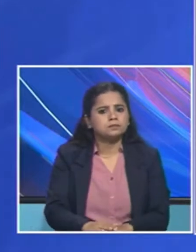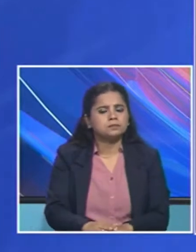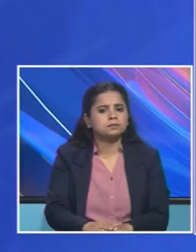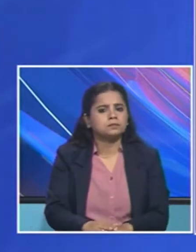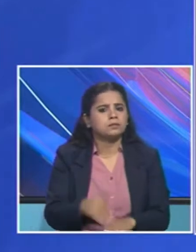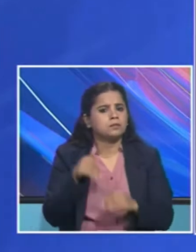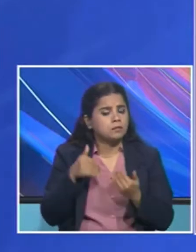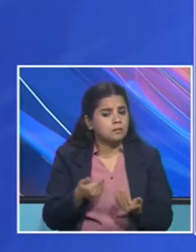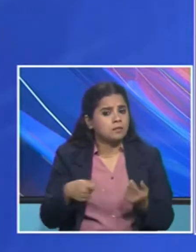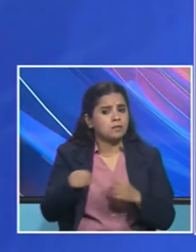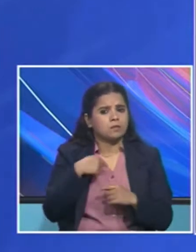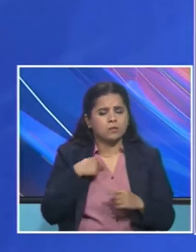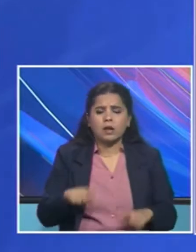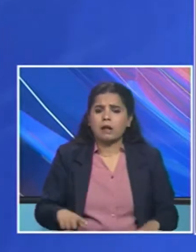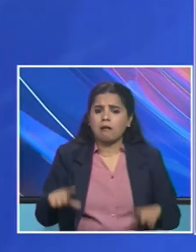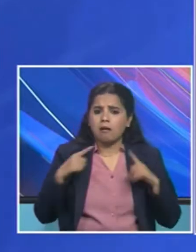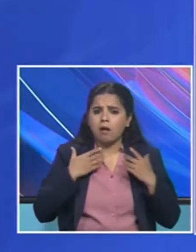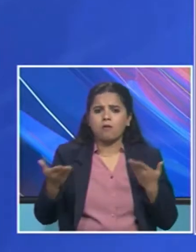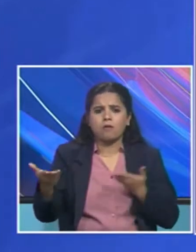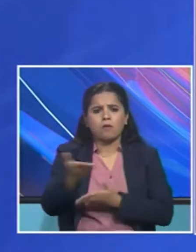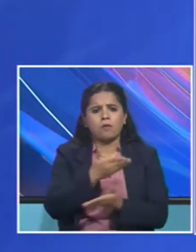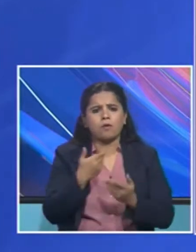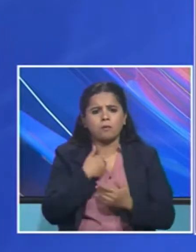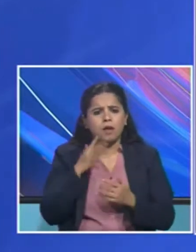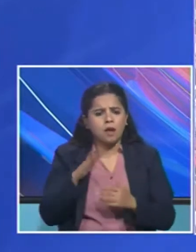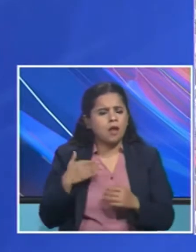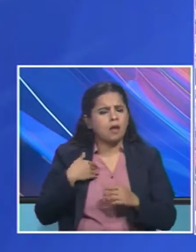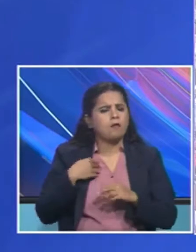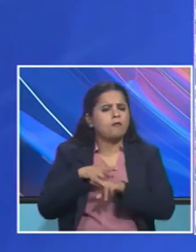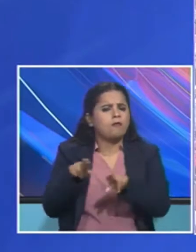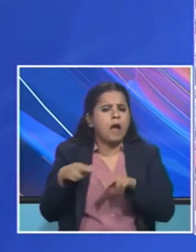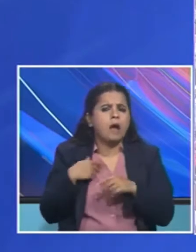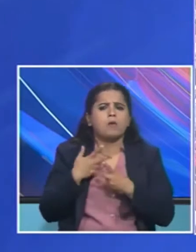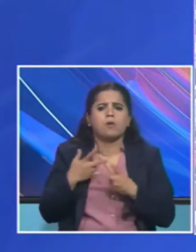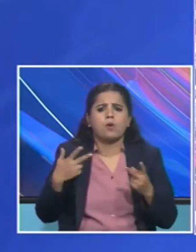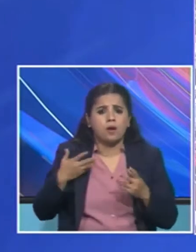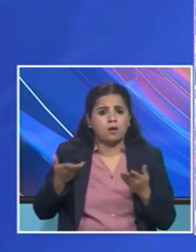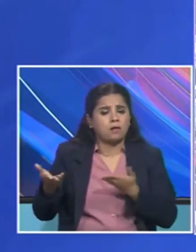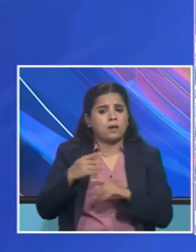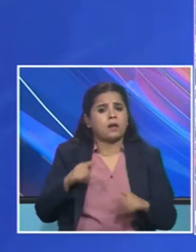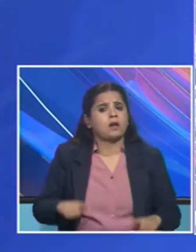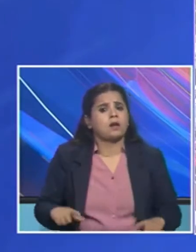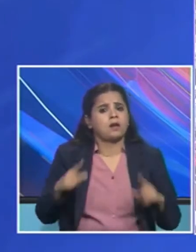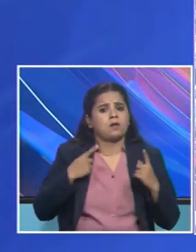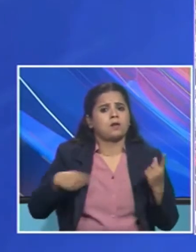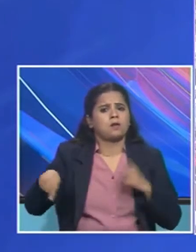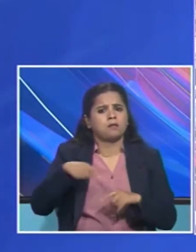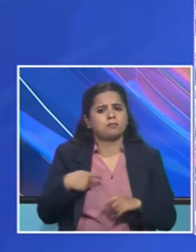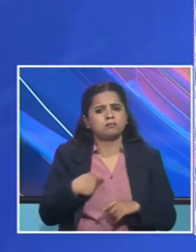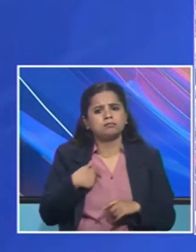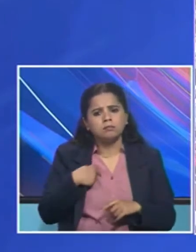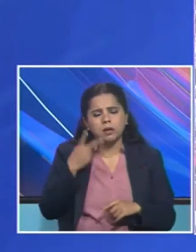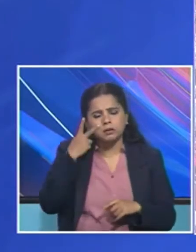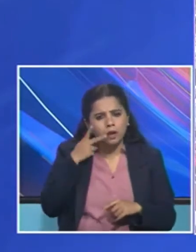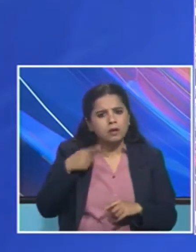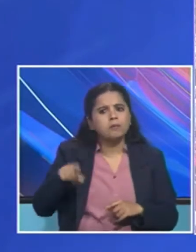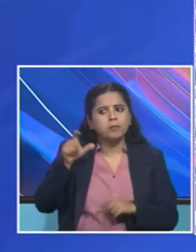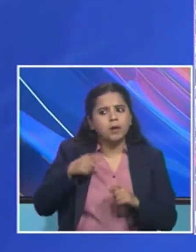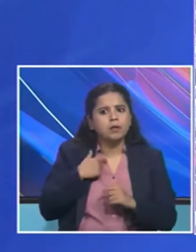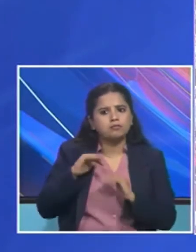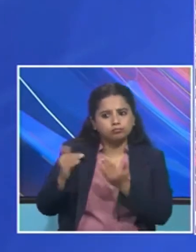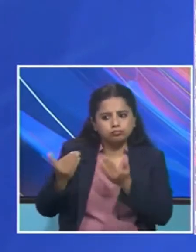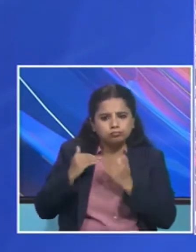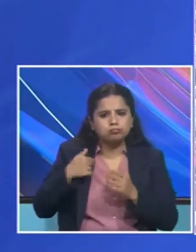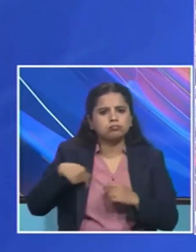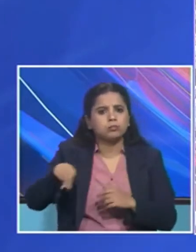अब तक के जीवन में जौन सेवा में ही जीवन की सार्थकता को अनुभव किया है। श्री